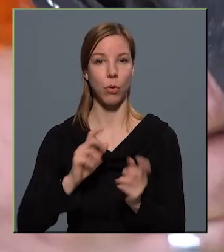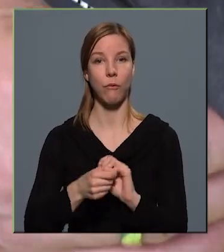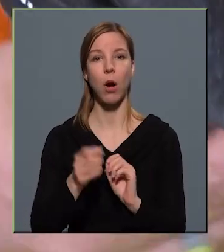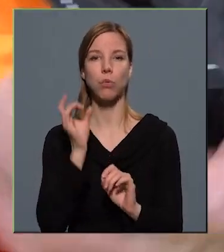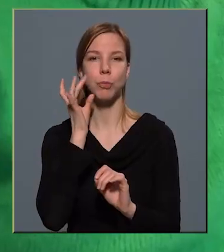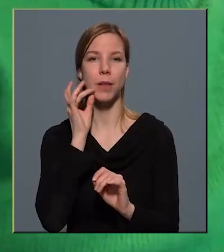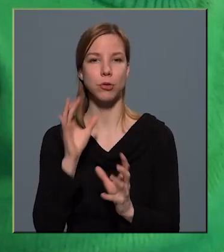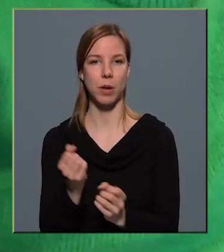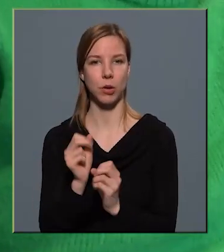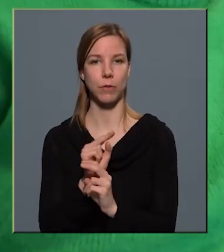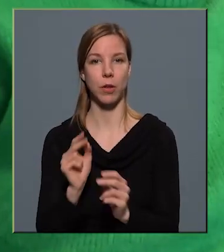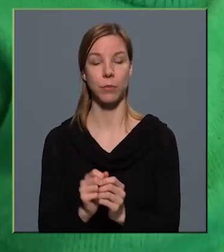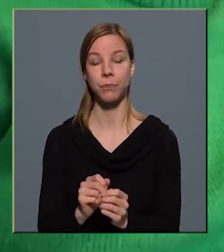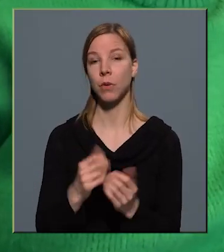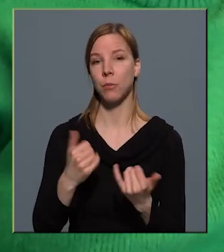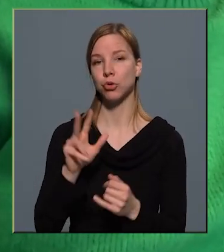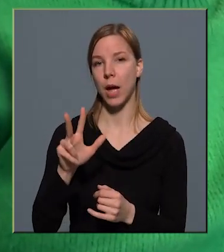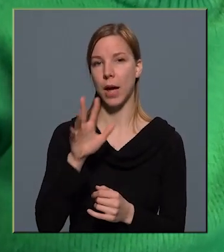szükség. Jelenleg 3 kutyánk van.